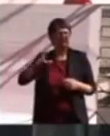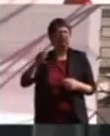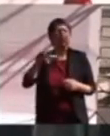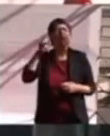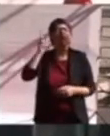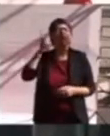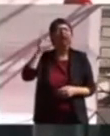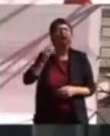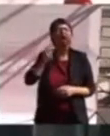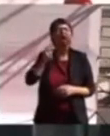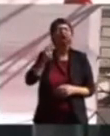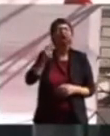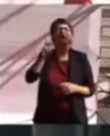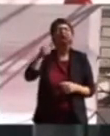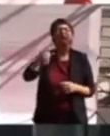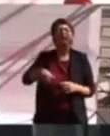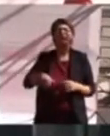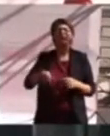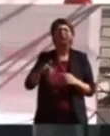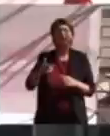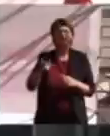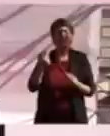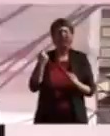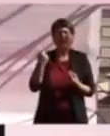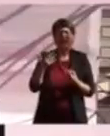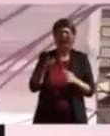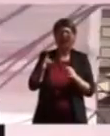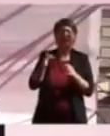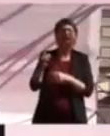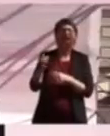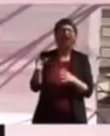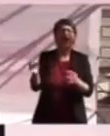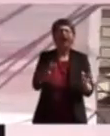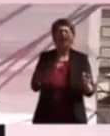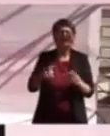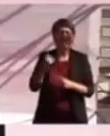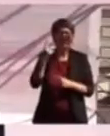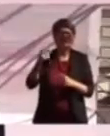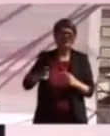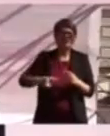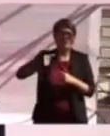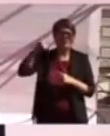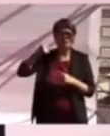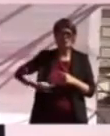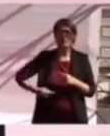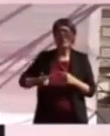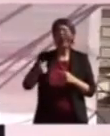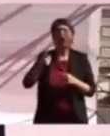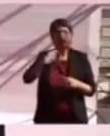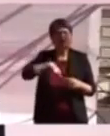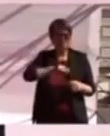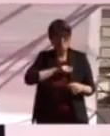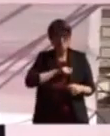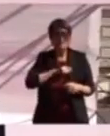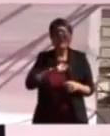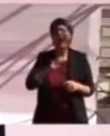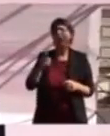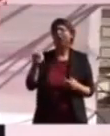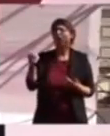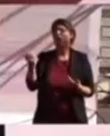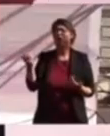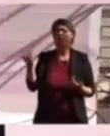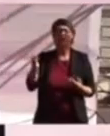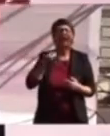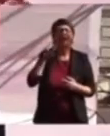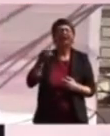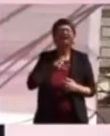un solo giorno la gran bretagna è arrivata 17.000 casi la spagna abbastanza costantemente sopra i